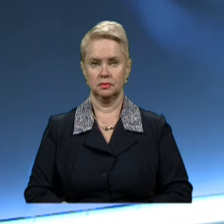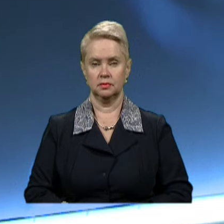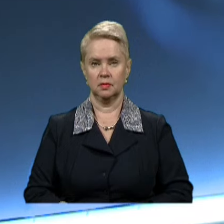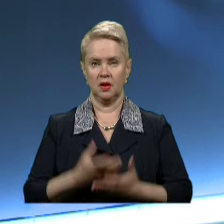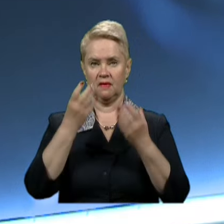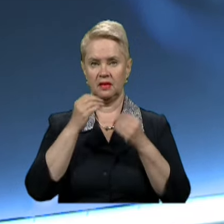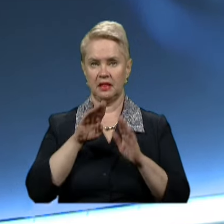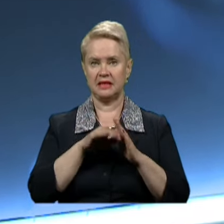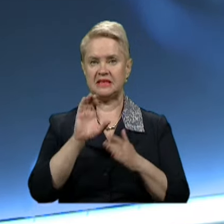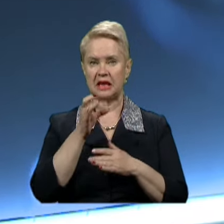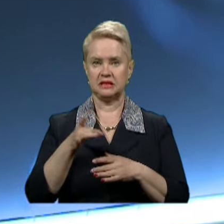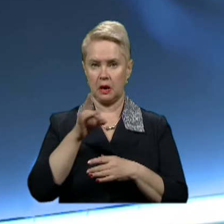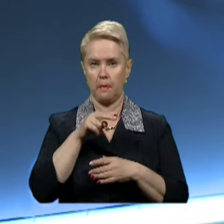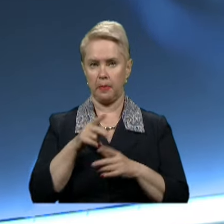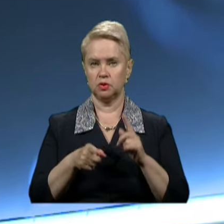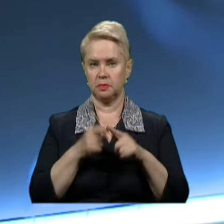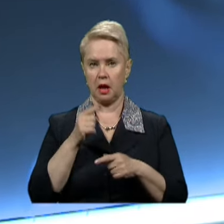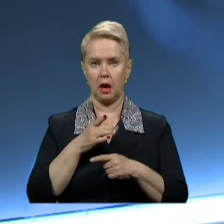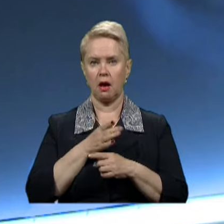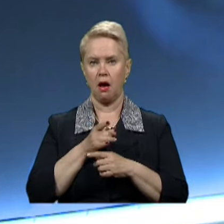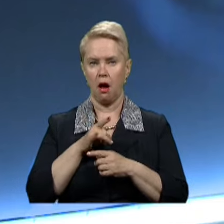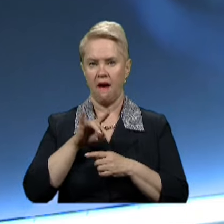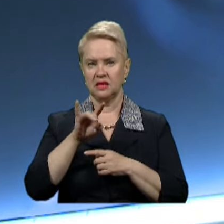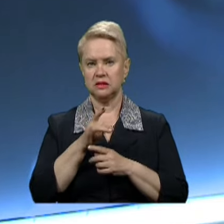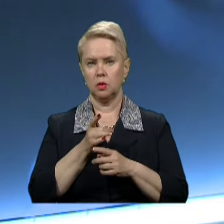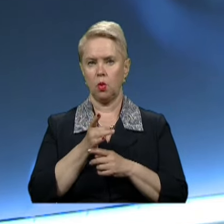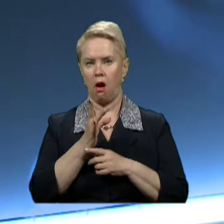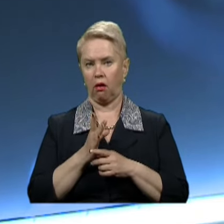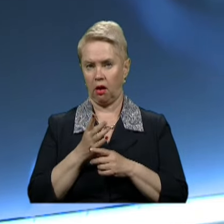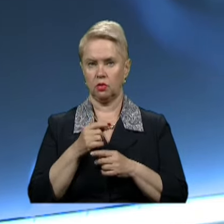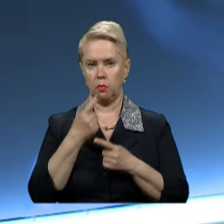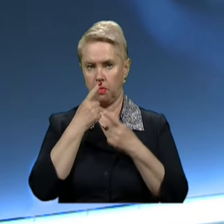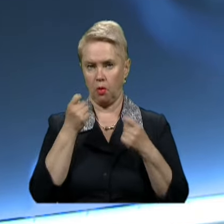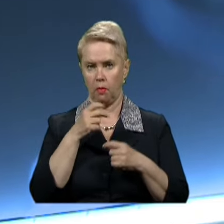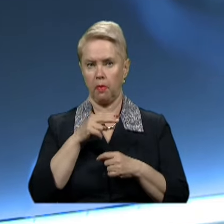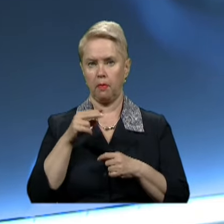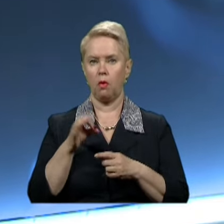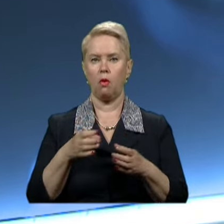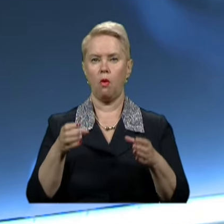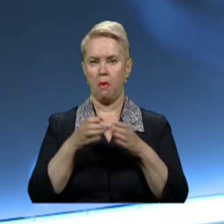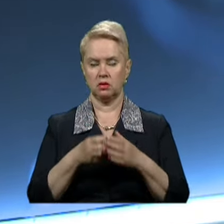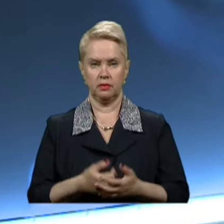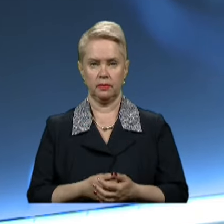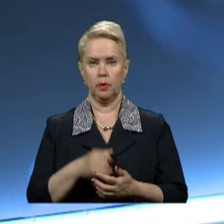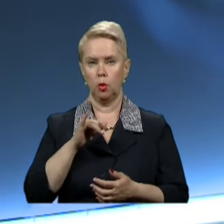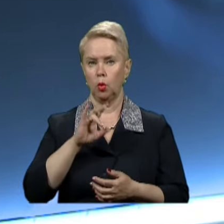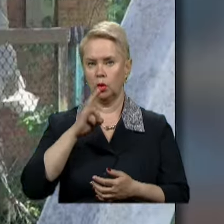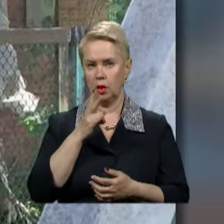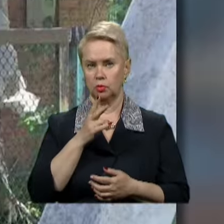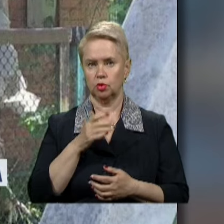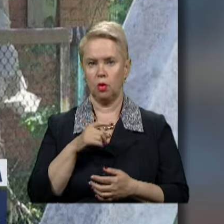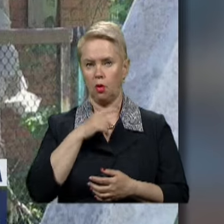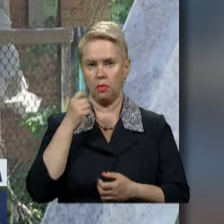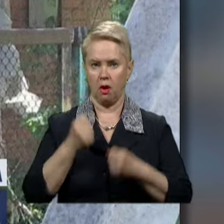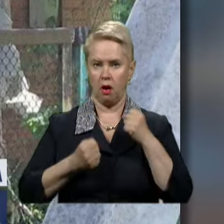В день над Синельниковським районом ППО збила керовану авіаційну ракету. Про це повідомили у повітряному командуванні. По Нікопольщині ж